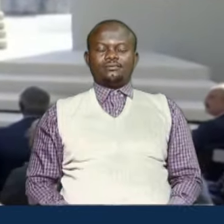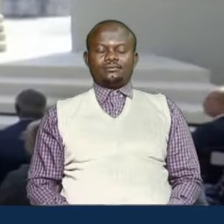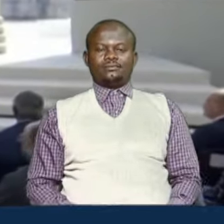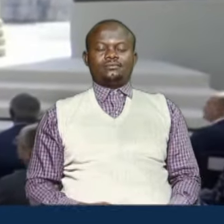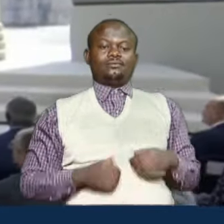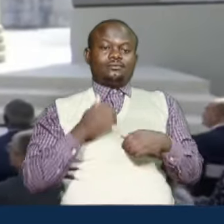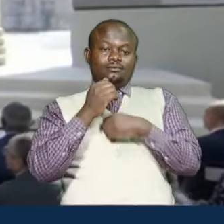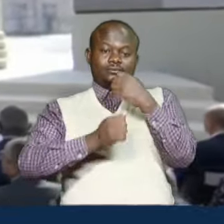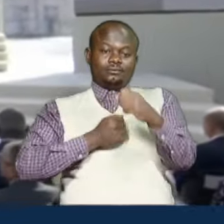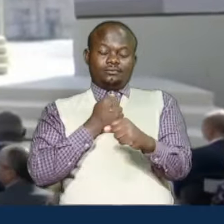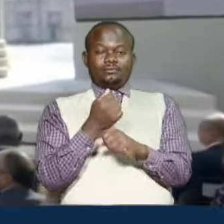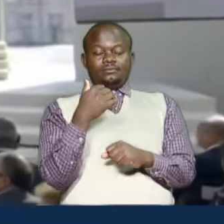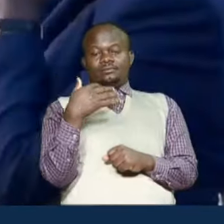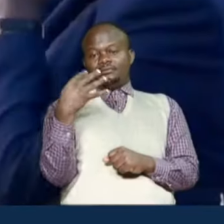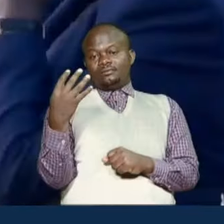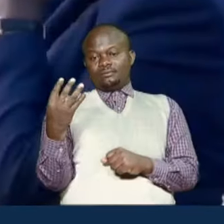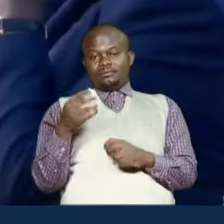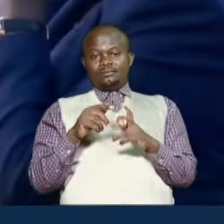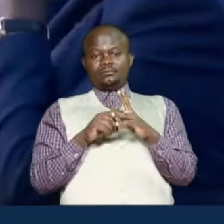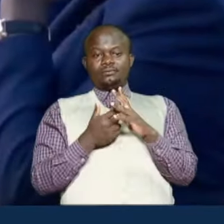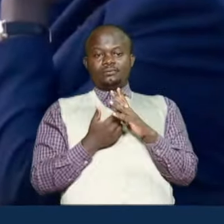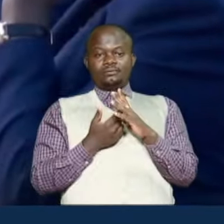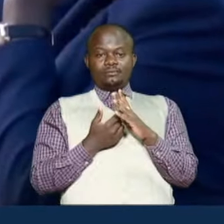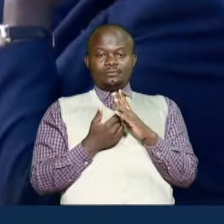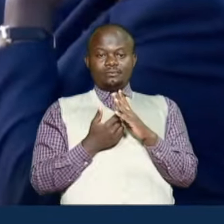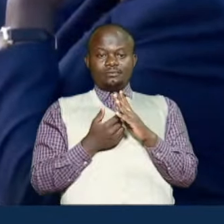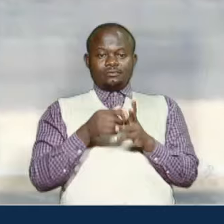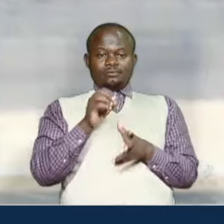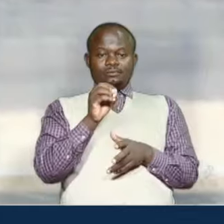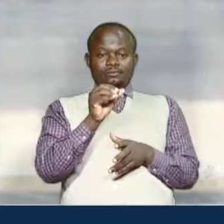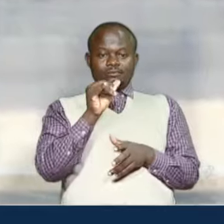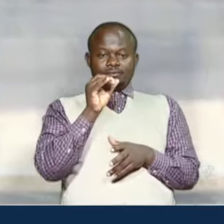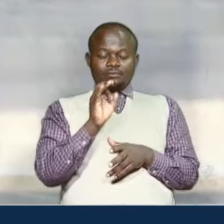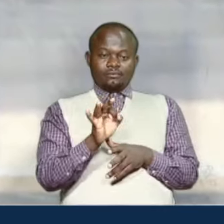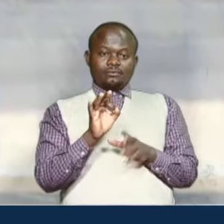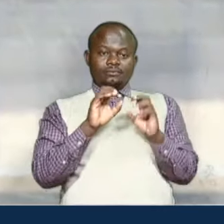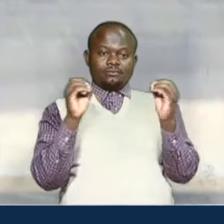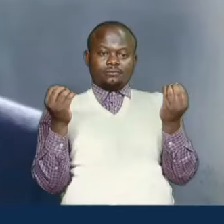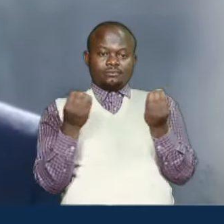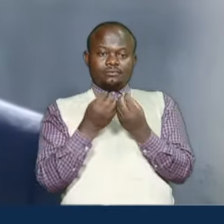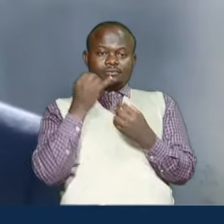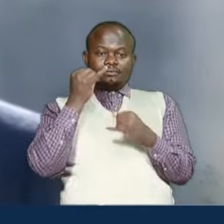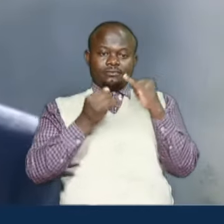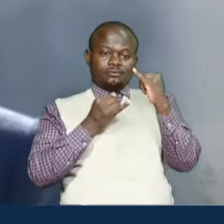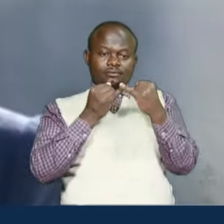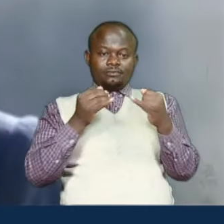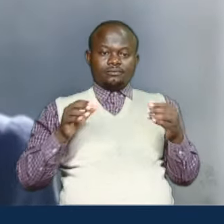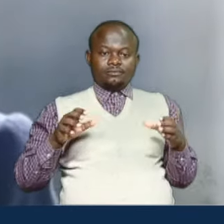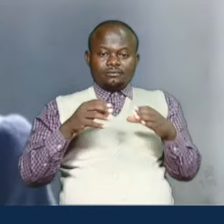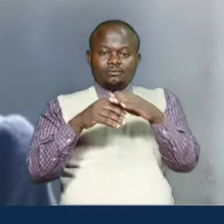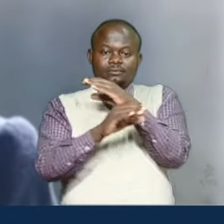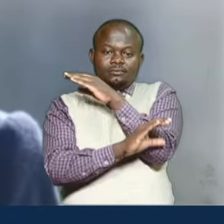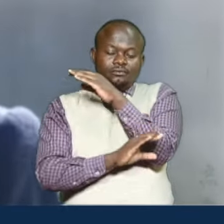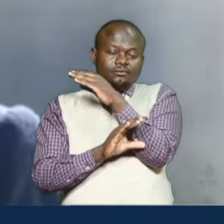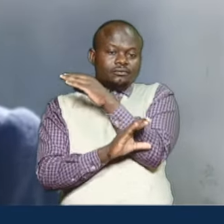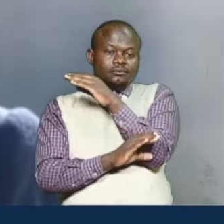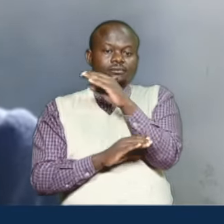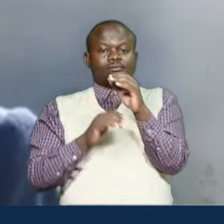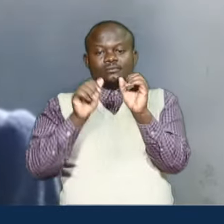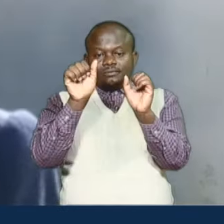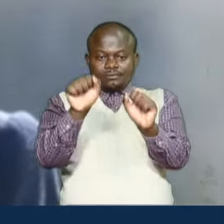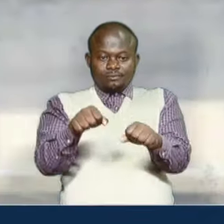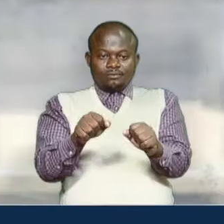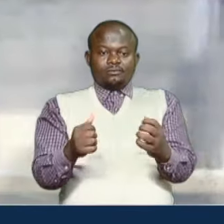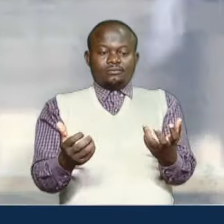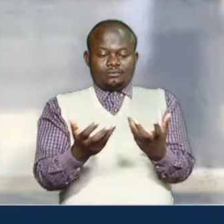Nyuma y'imyaka 54 ishinzwe OIF ni umuryango mpuzamahanga uhuriweho n'ibihugu wabashije